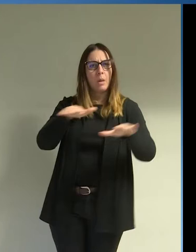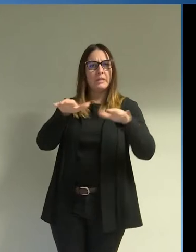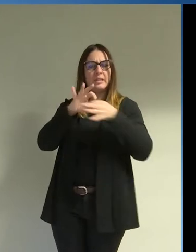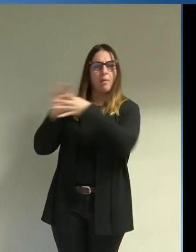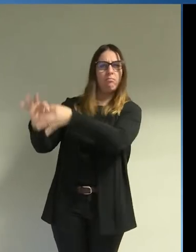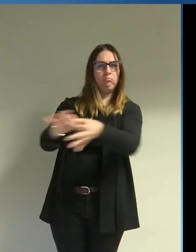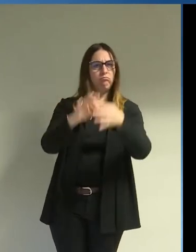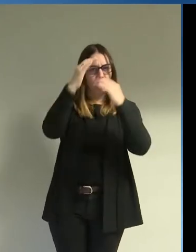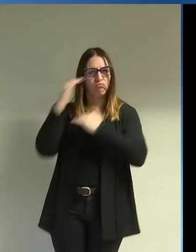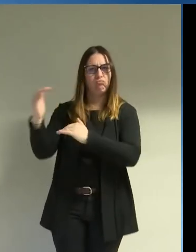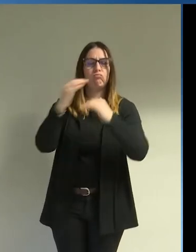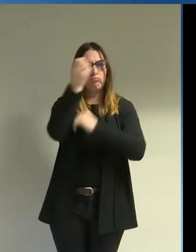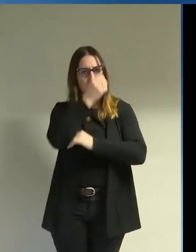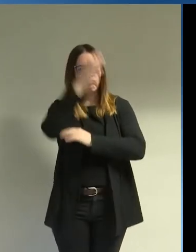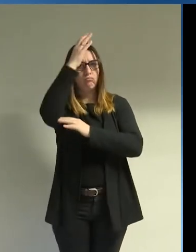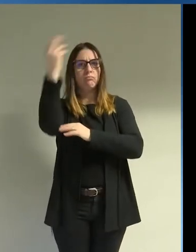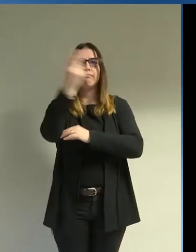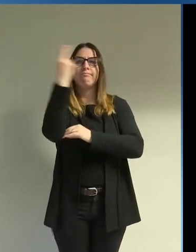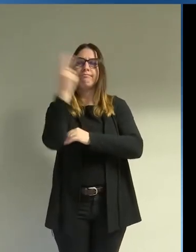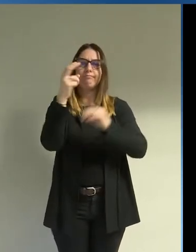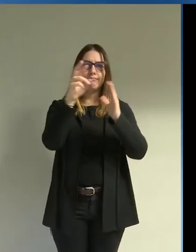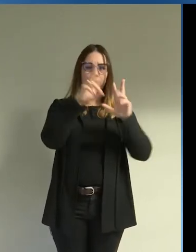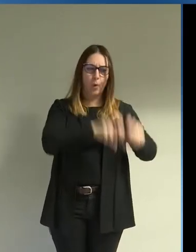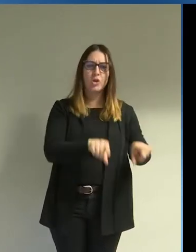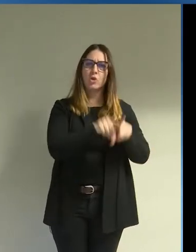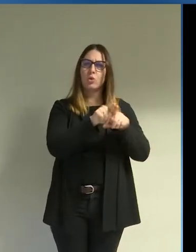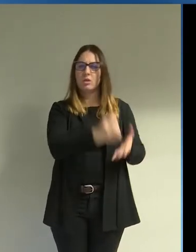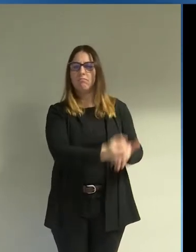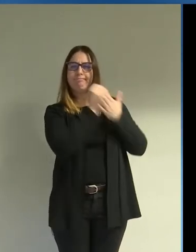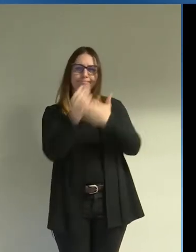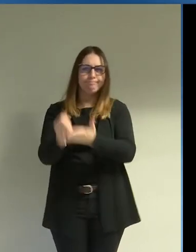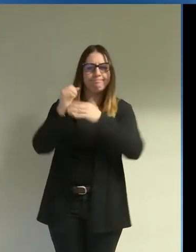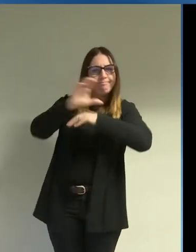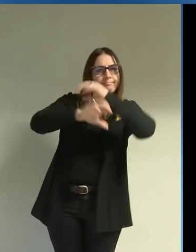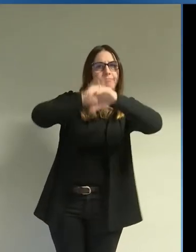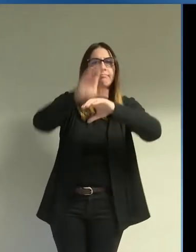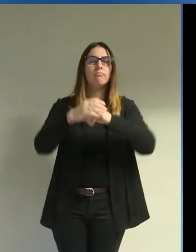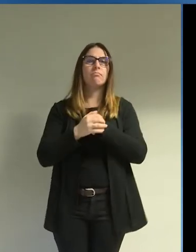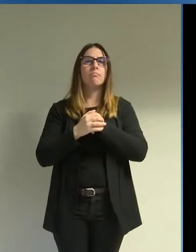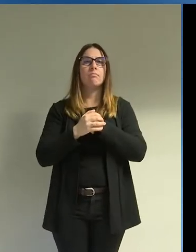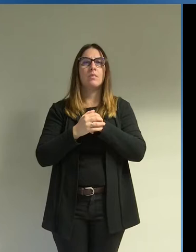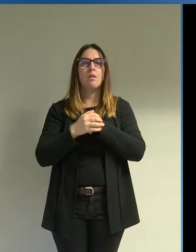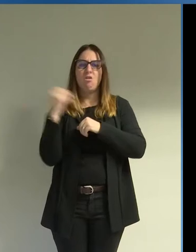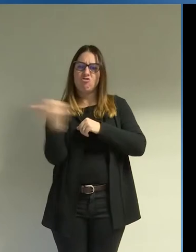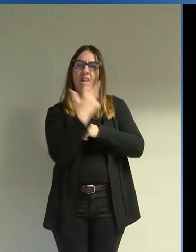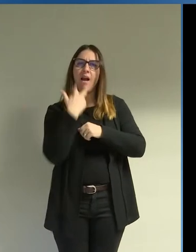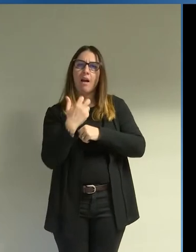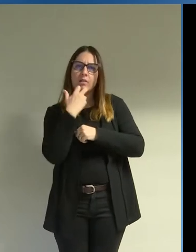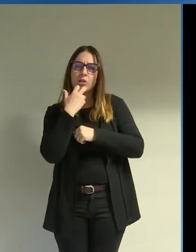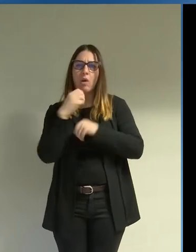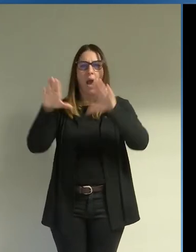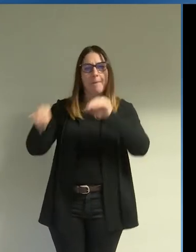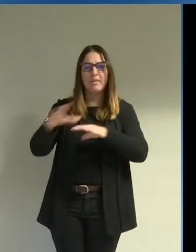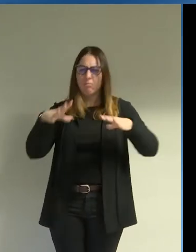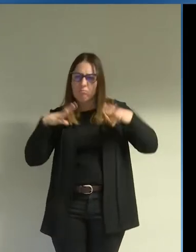construction du savoir universitaire et de la recherche est aussi surtout sont la force et l'inventivité de ses habitantes et habitants et toute la